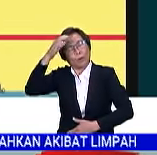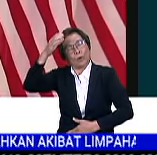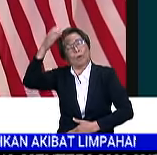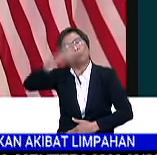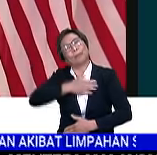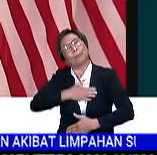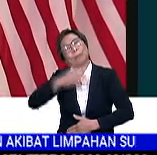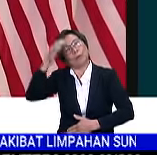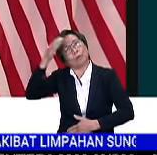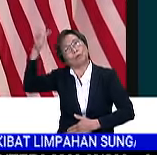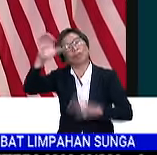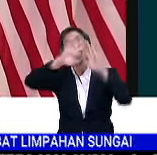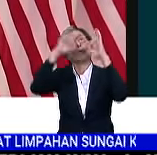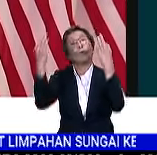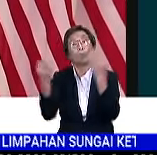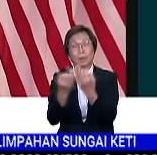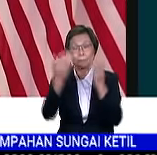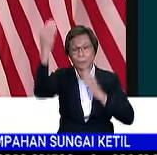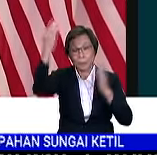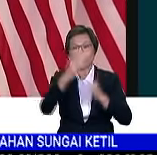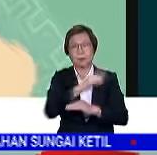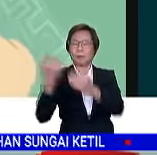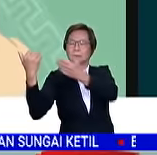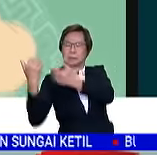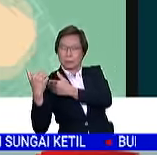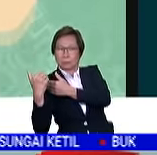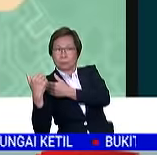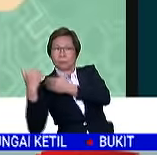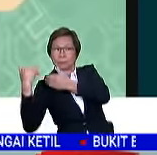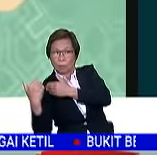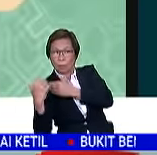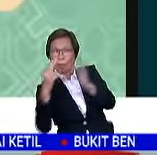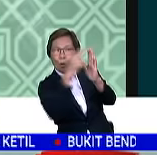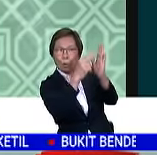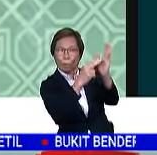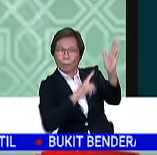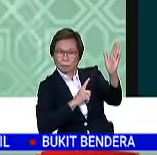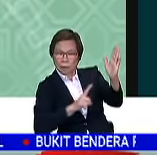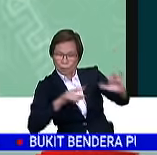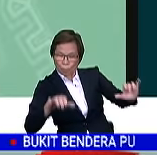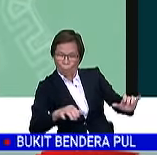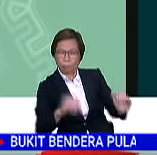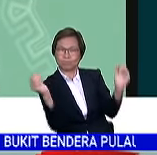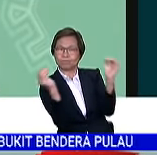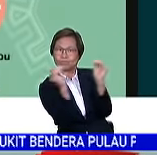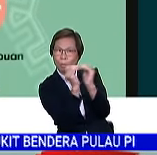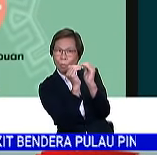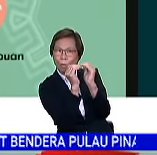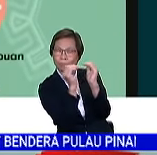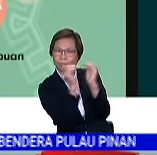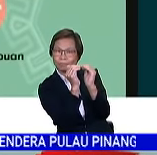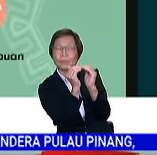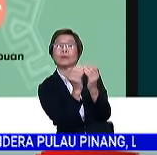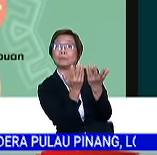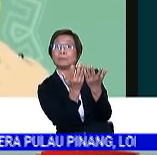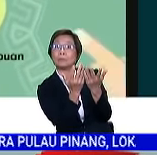keluarga Malaysia serta bertanggungjawab memastikan hukum syarak dilaksanakan dengan adil dan saksama